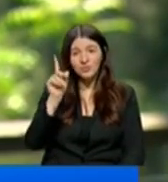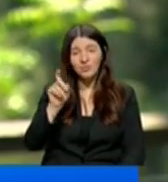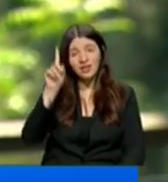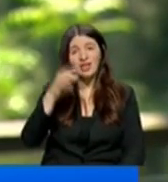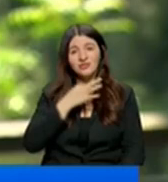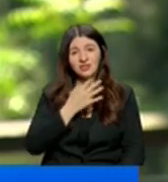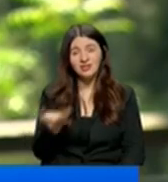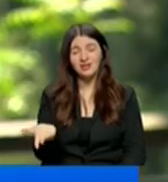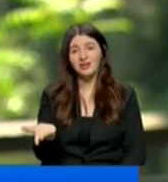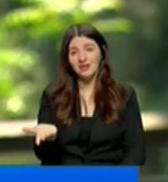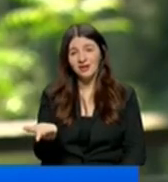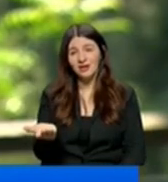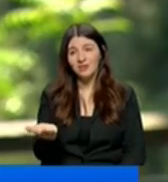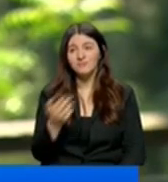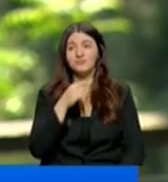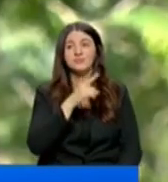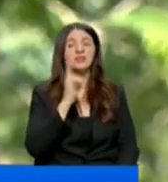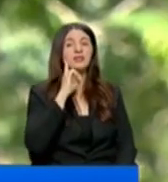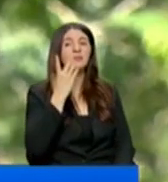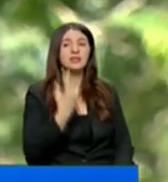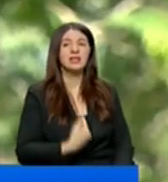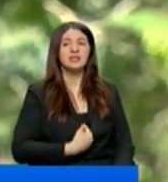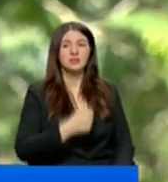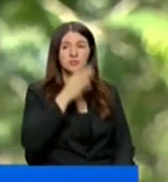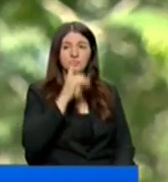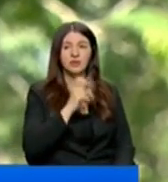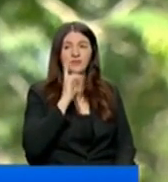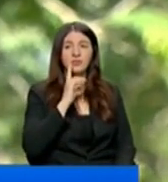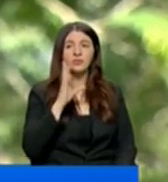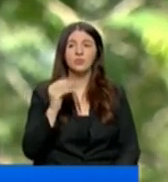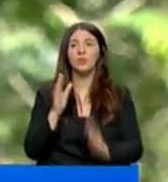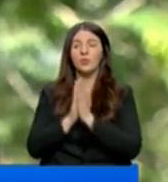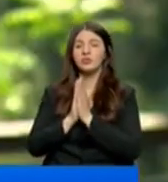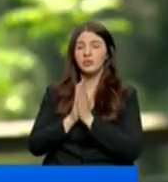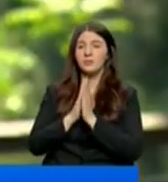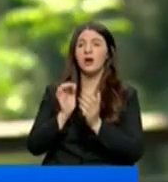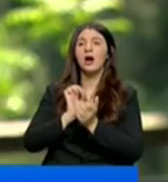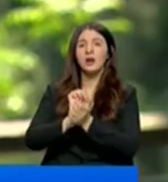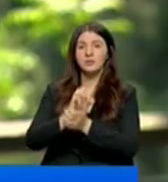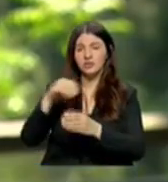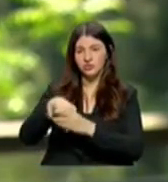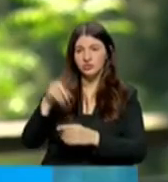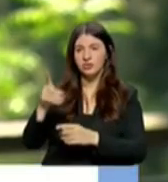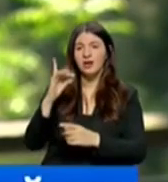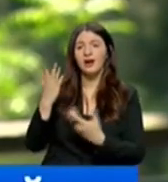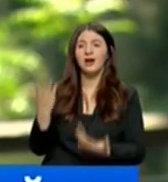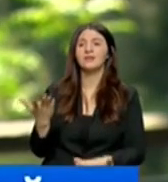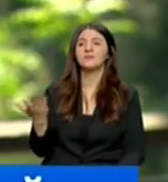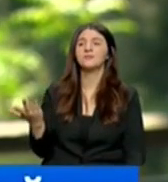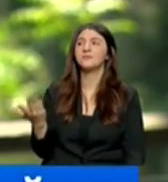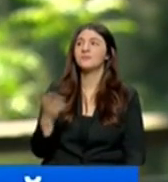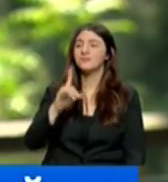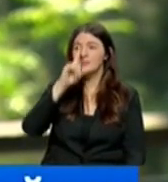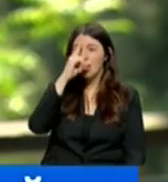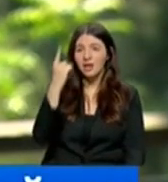Allah aşkına ya? Sizi dinlerken şimdi ne hissettim biliyor musunuz? Çok özür dilerim. Bir şey daha. Hapishanede. Ya artık